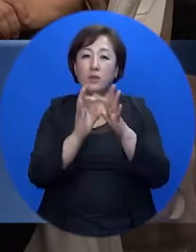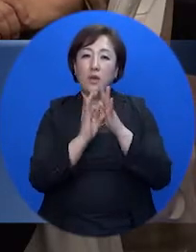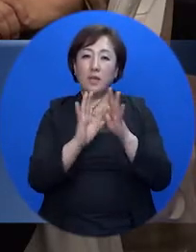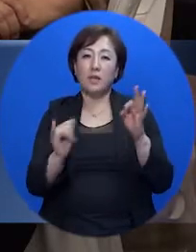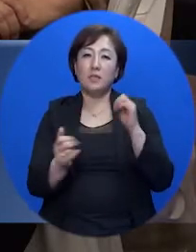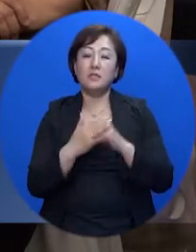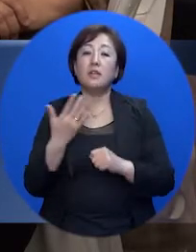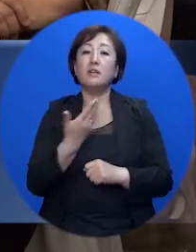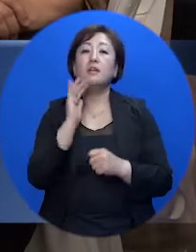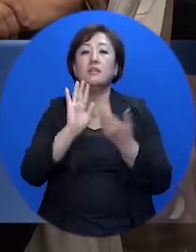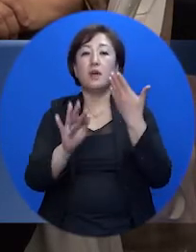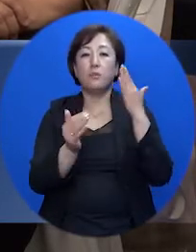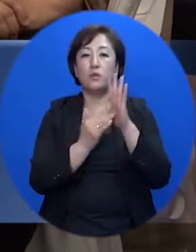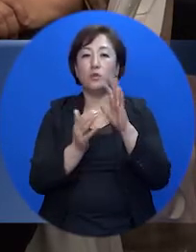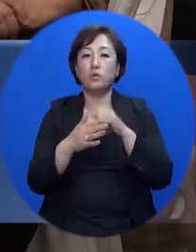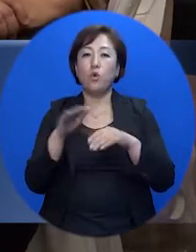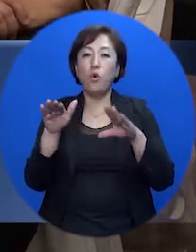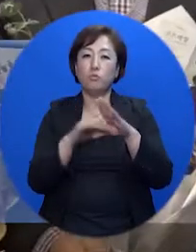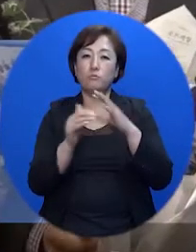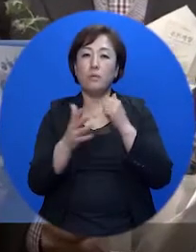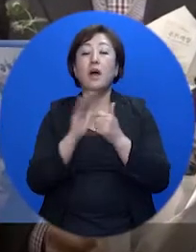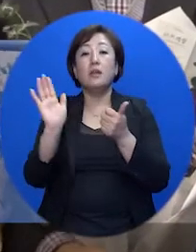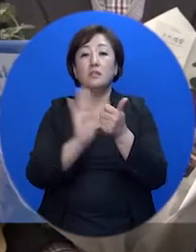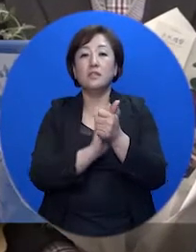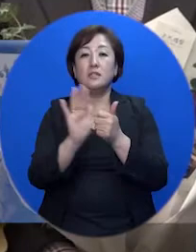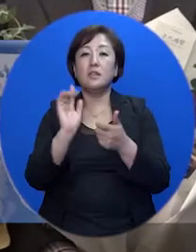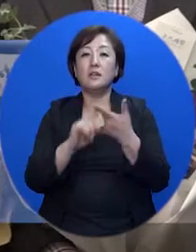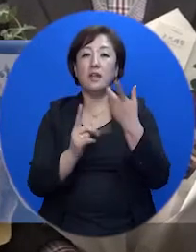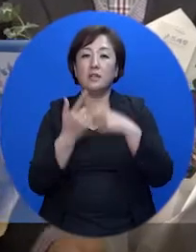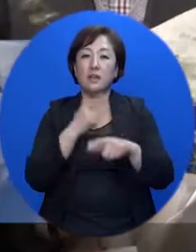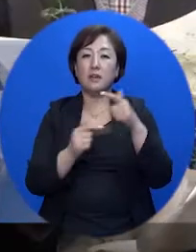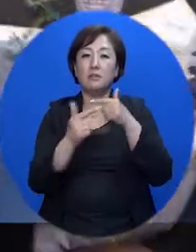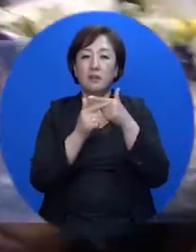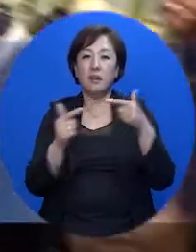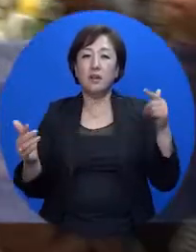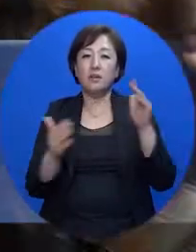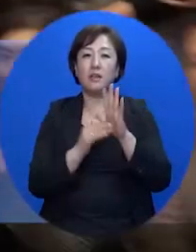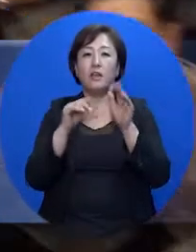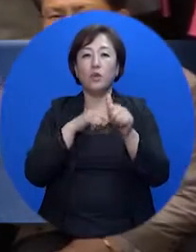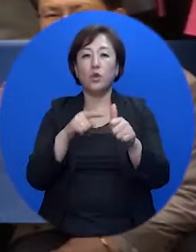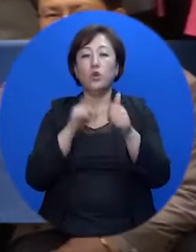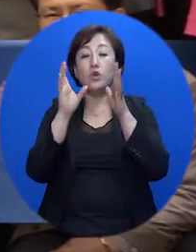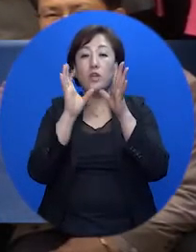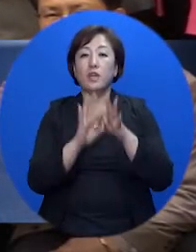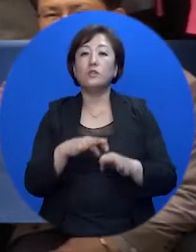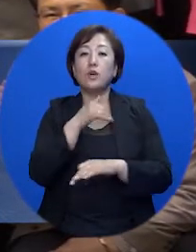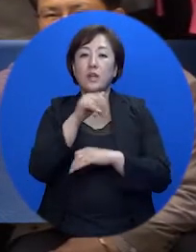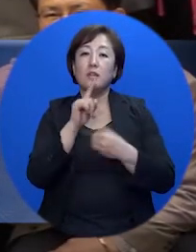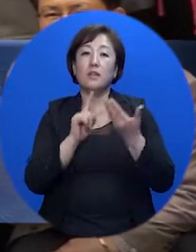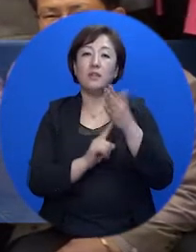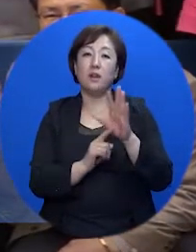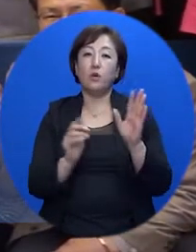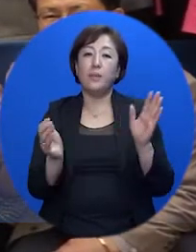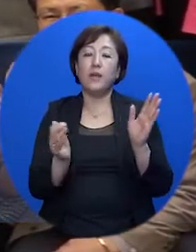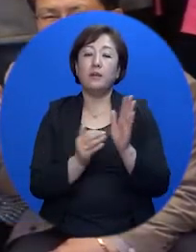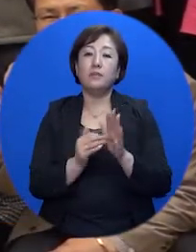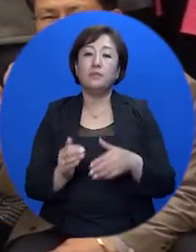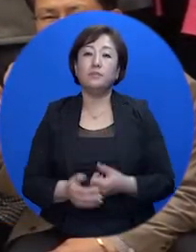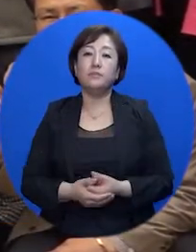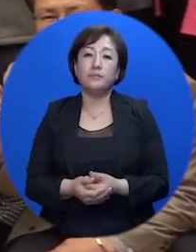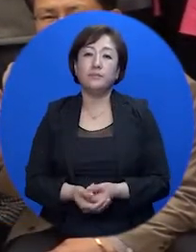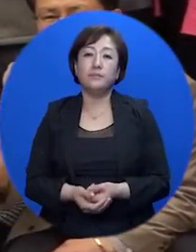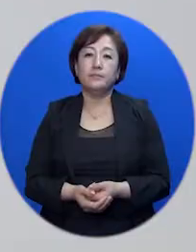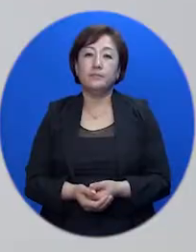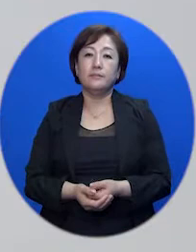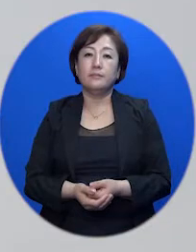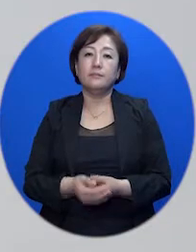관계자는 앞으로도 문화관광 해설사에 대한 친절 서비스 및 역량 강화 교육을 꾸준히 실시할 계획이라고 말했습니다.